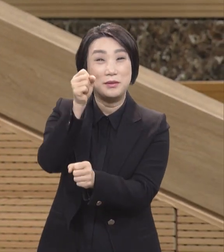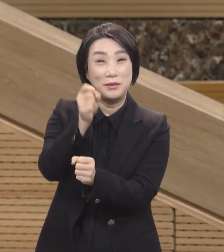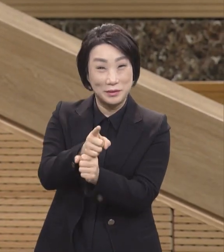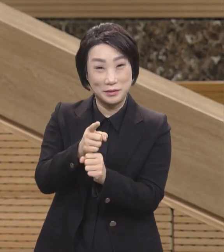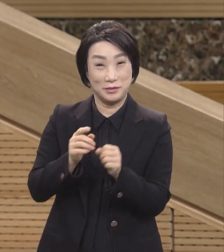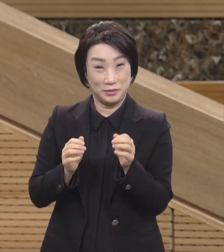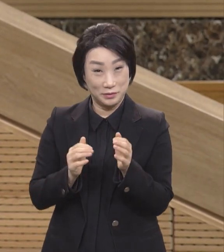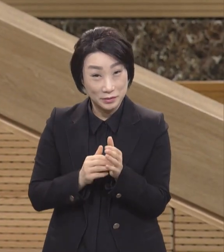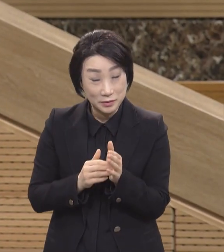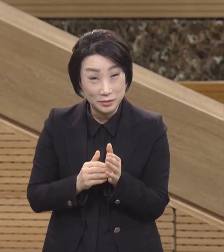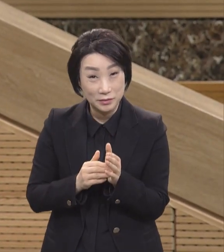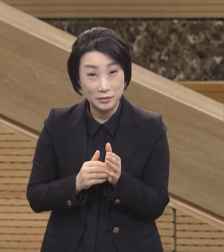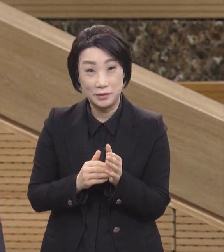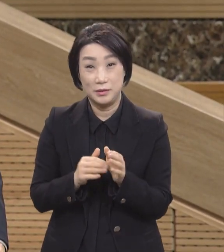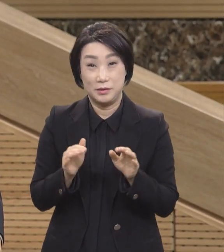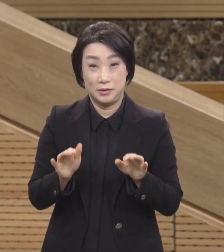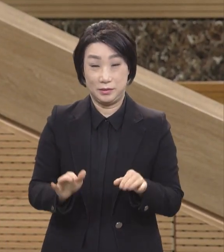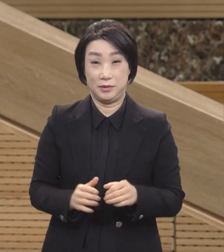만들어 놓으시고